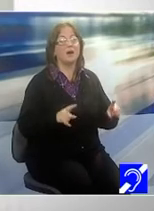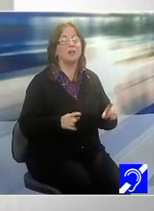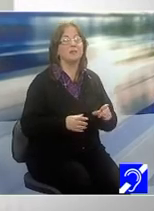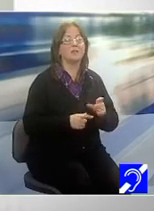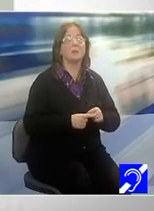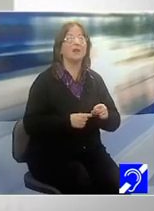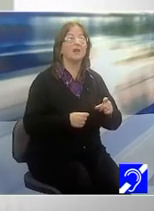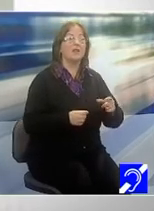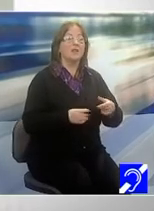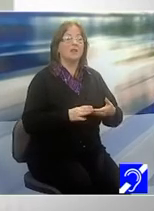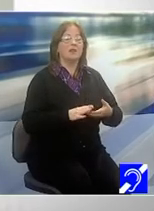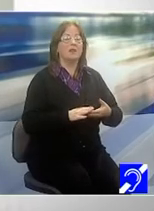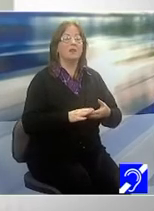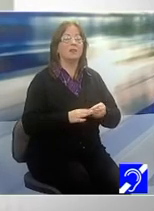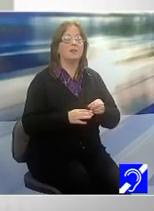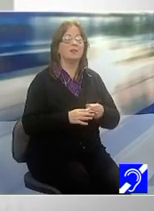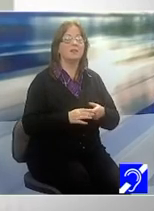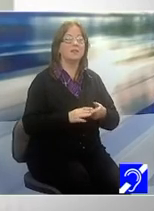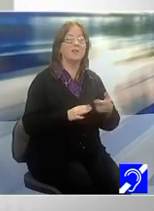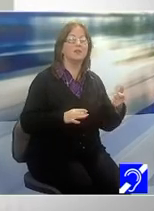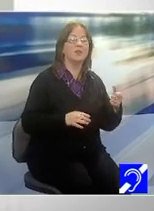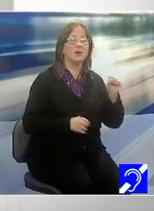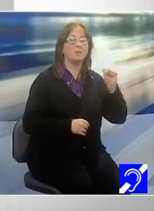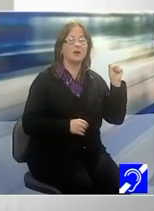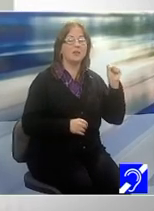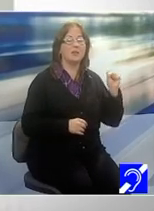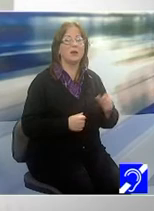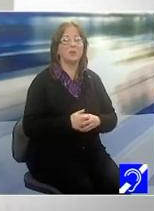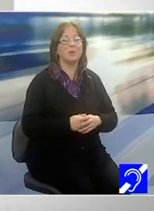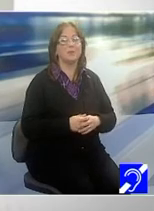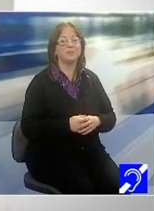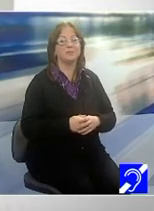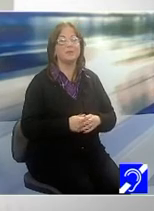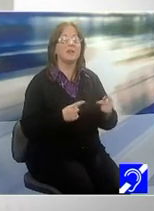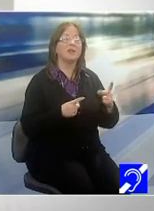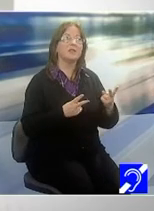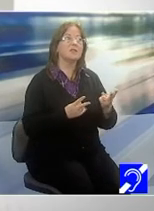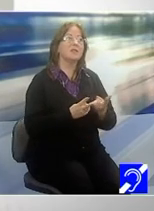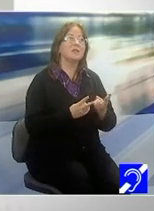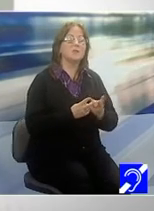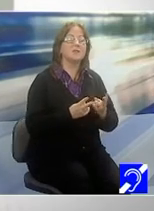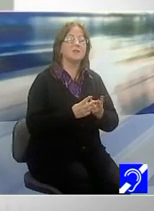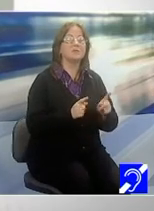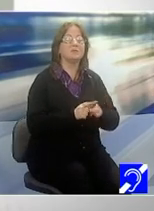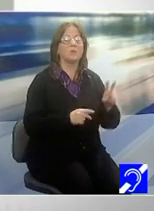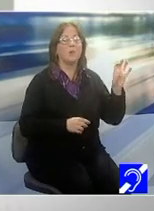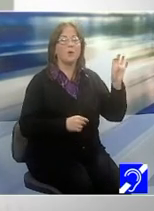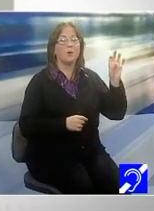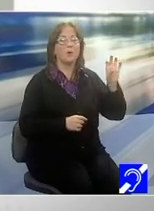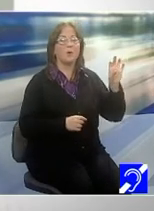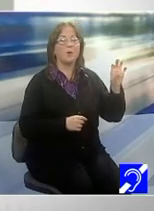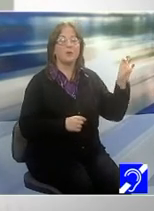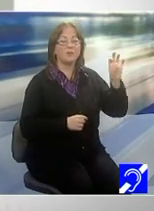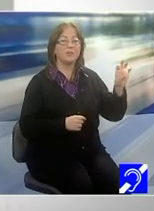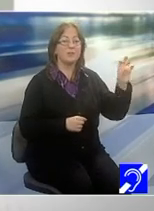afara partidelor, o să vedem cum merge. Este un experiment, cred că, pentru orice democrație de tip occidental, pentru că nu am mai văzut așa ceva în...